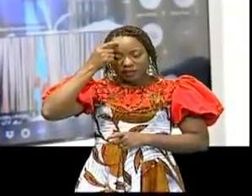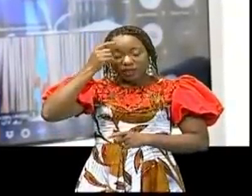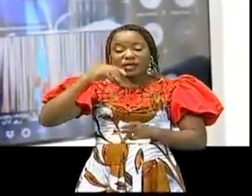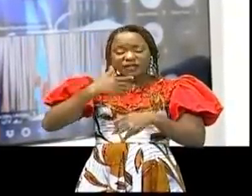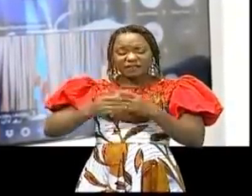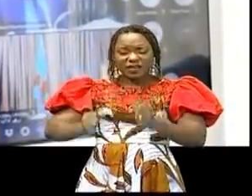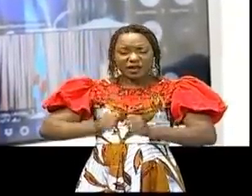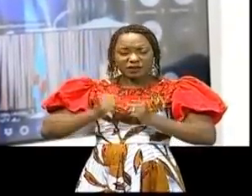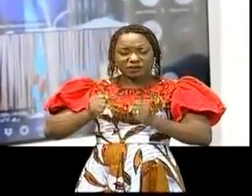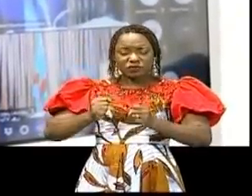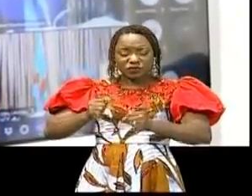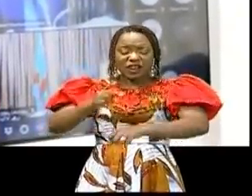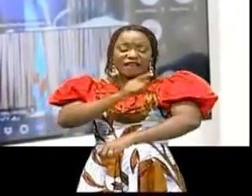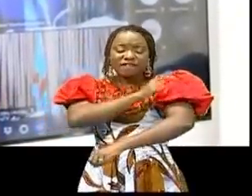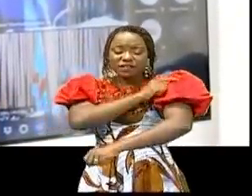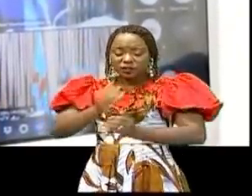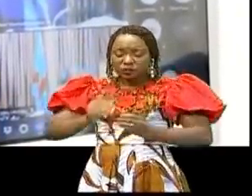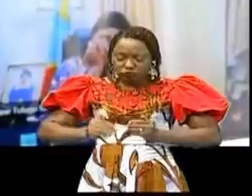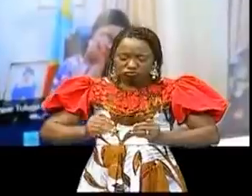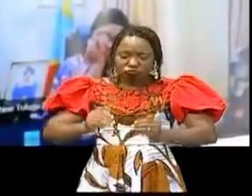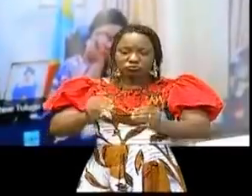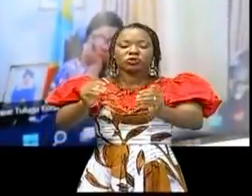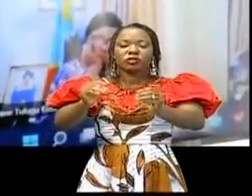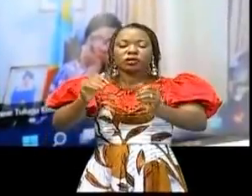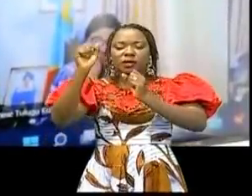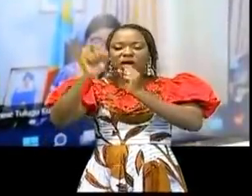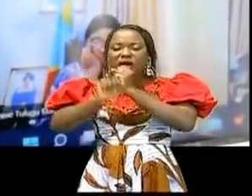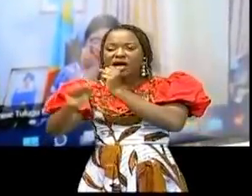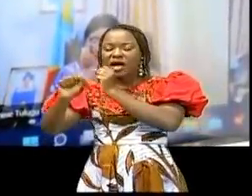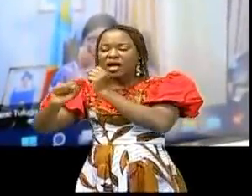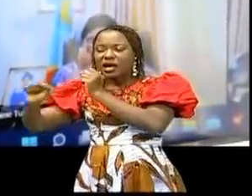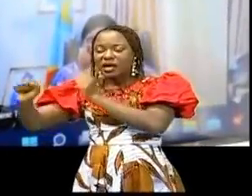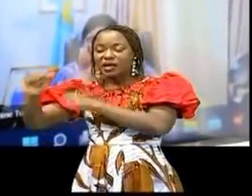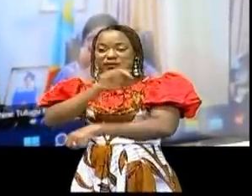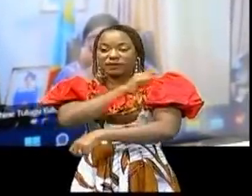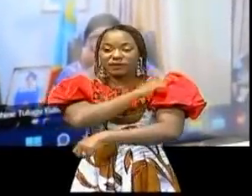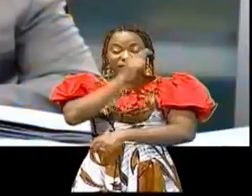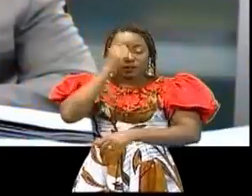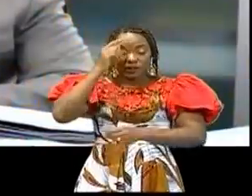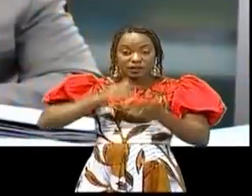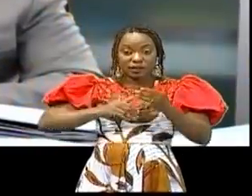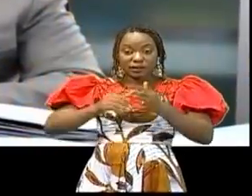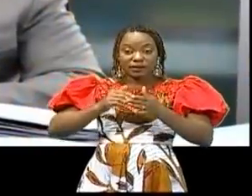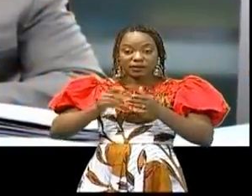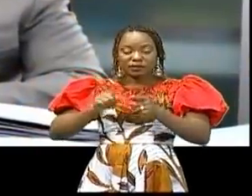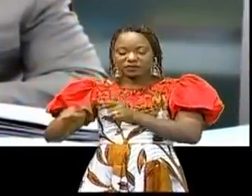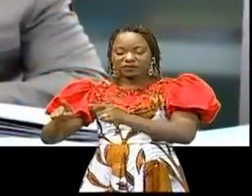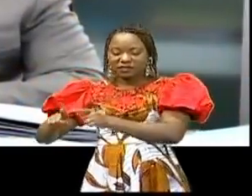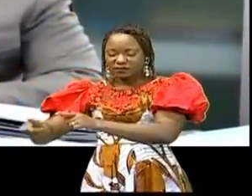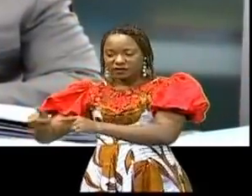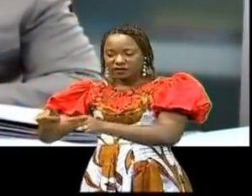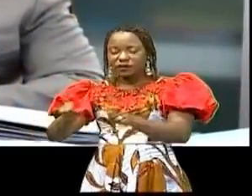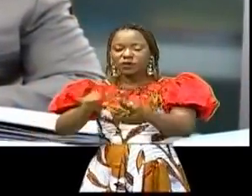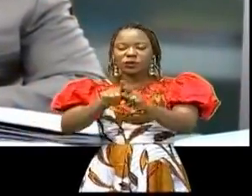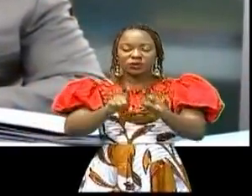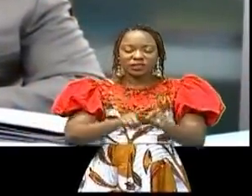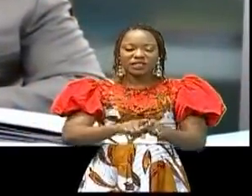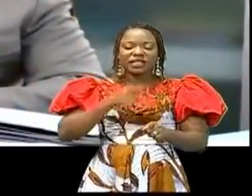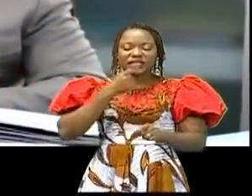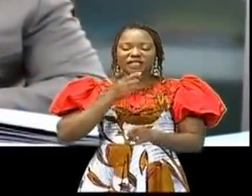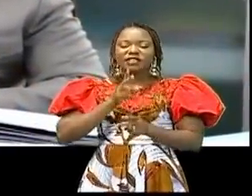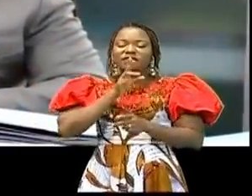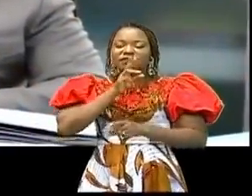booster la vaccination au travers notamment d'une campagne de vaccination avec l'approche différenciée. Aussi réitère-t-il